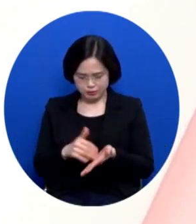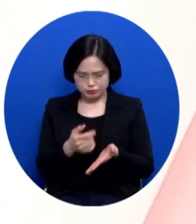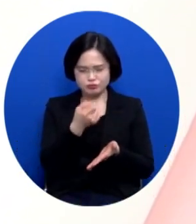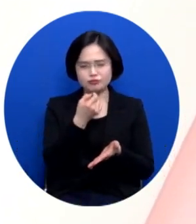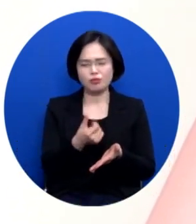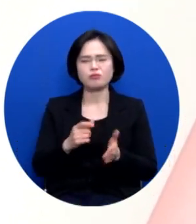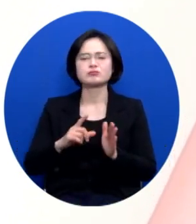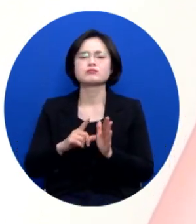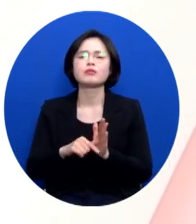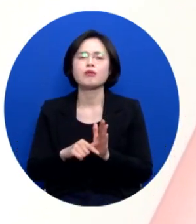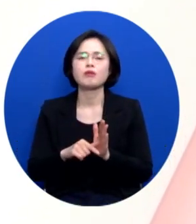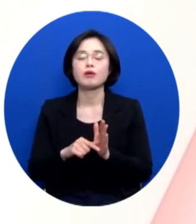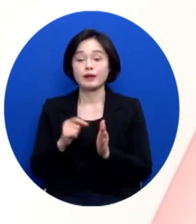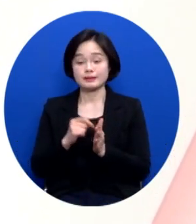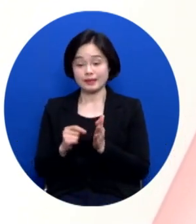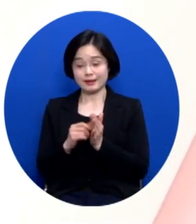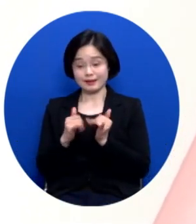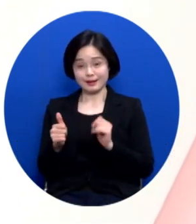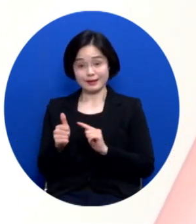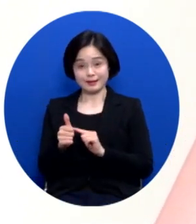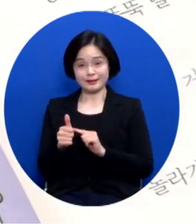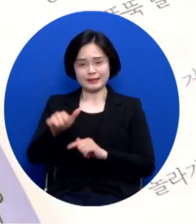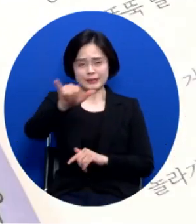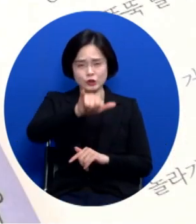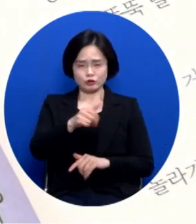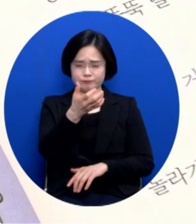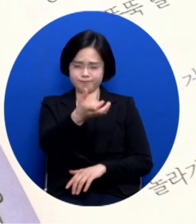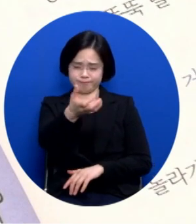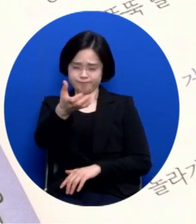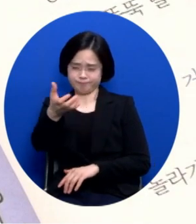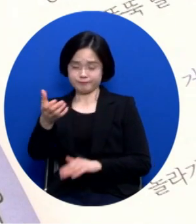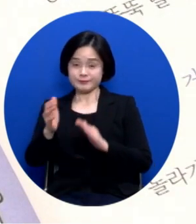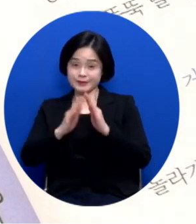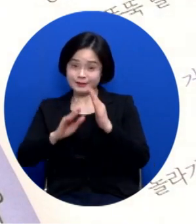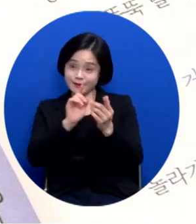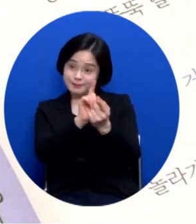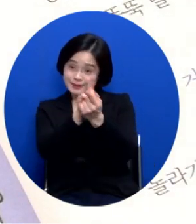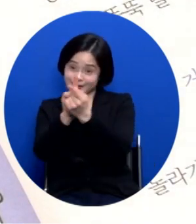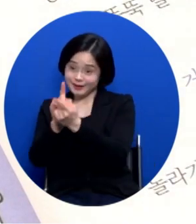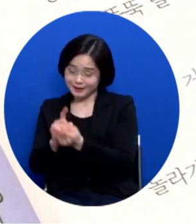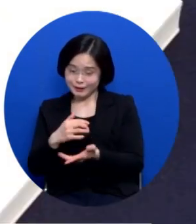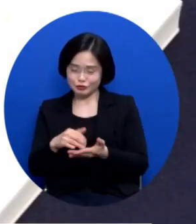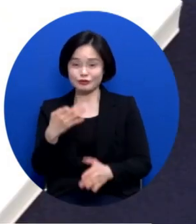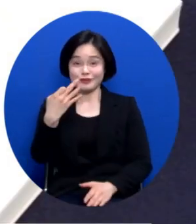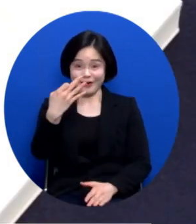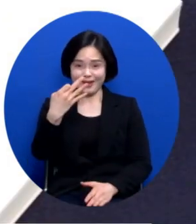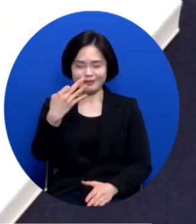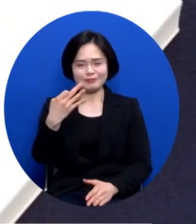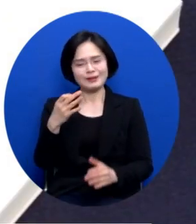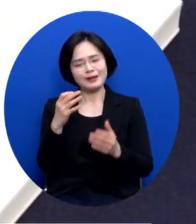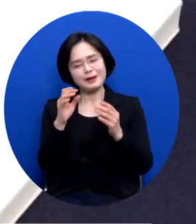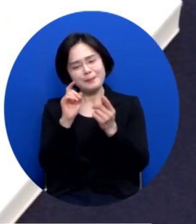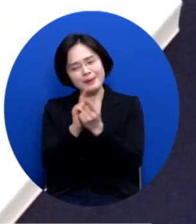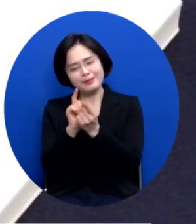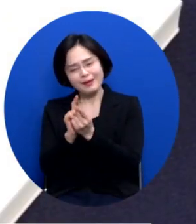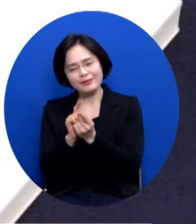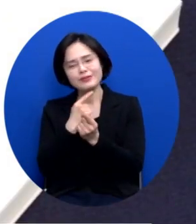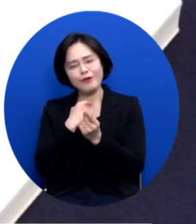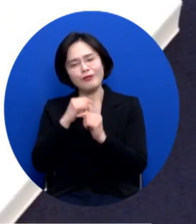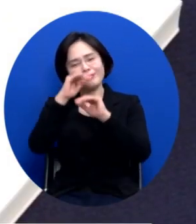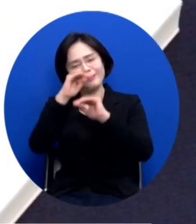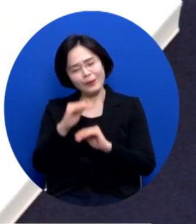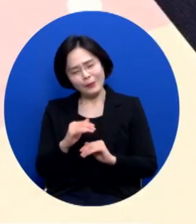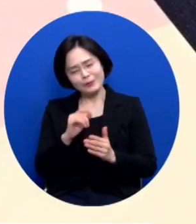저자인 김희진 작가는 전국을 돌며 자신이 만난 14가정의 이야기를 통해 자아 실현의 새로운 의미를